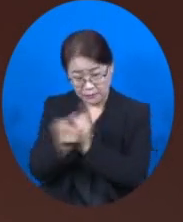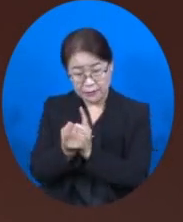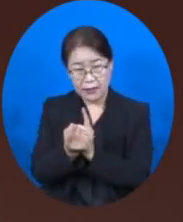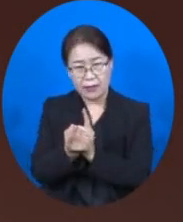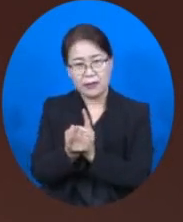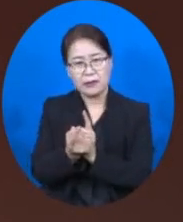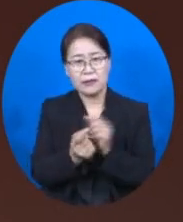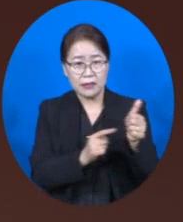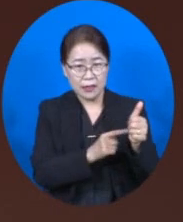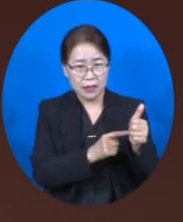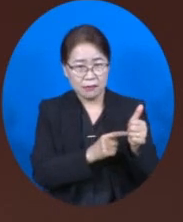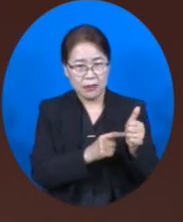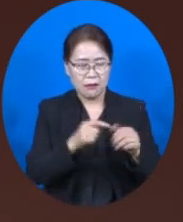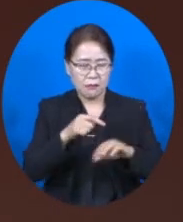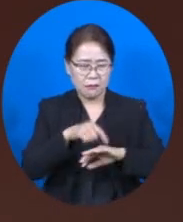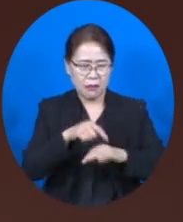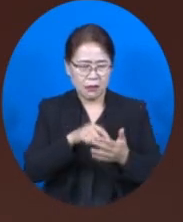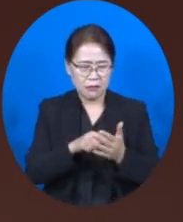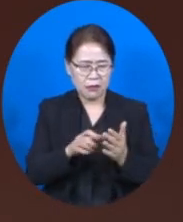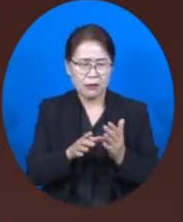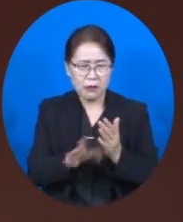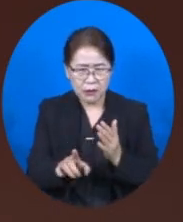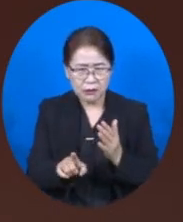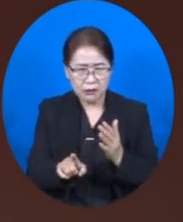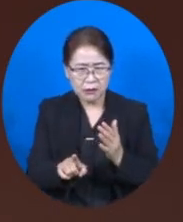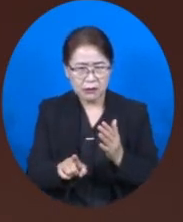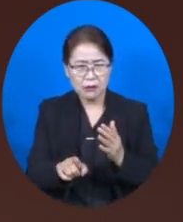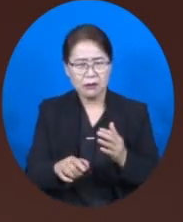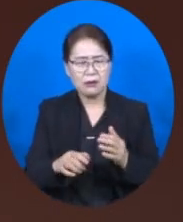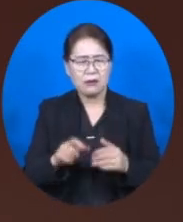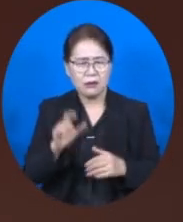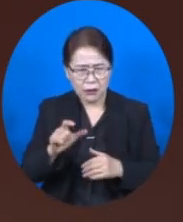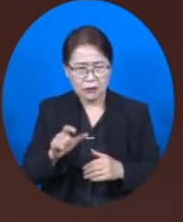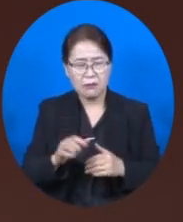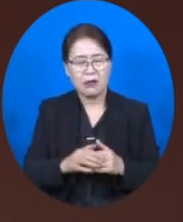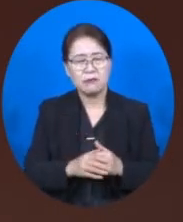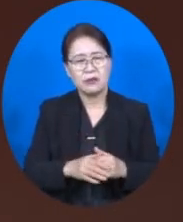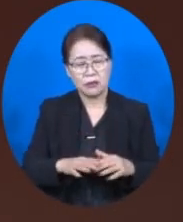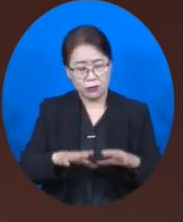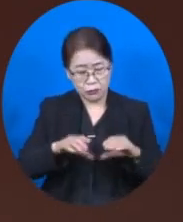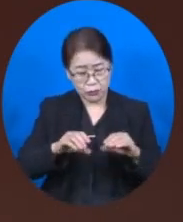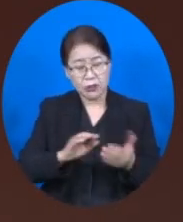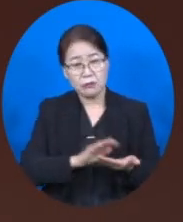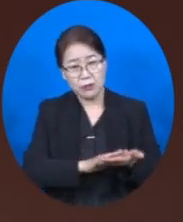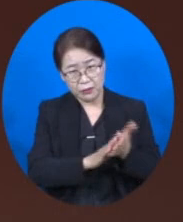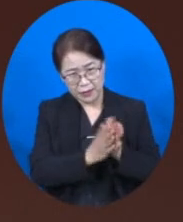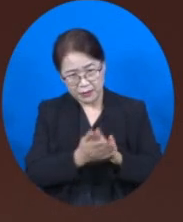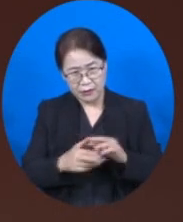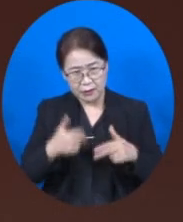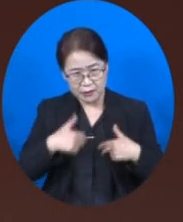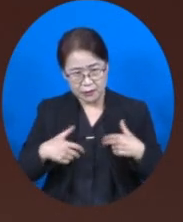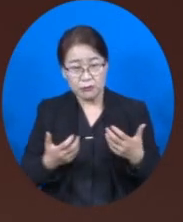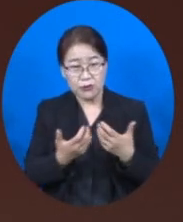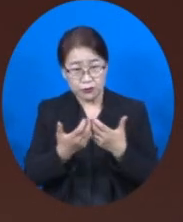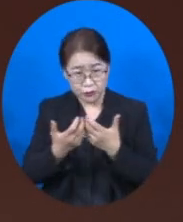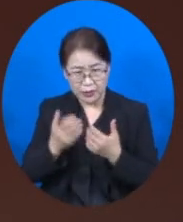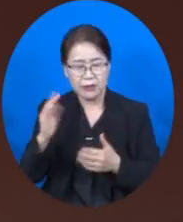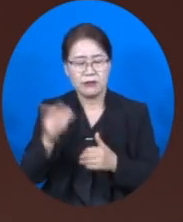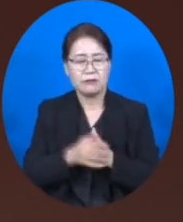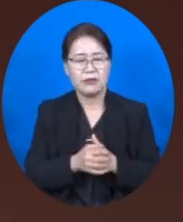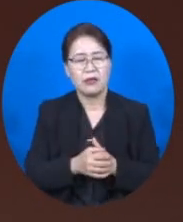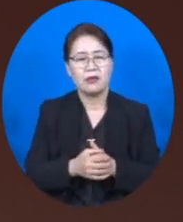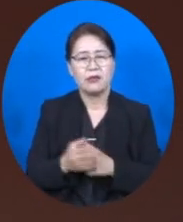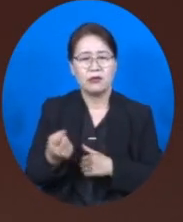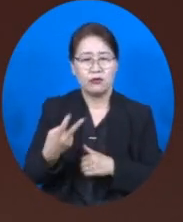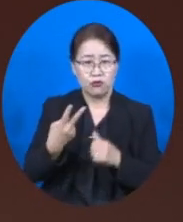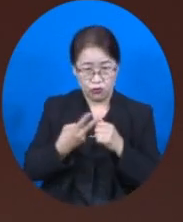굳어진 마음이 녹아내리면서 즐거움을 갖게 되었다는 거죠 자 두 번째로는 친밀한 교제를